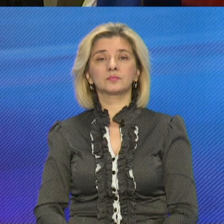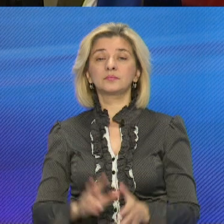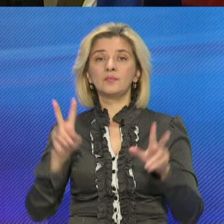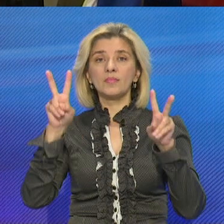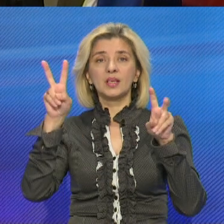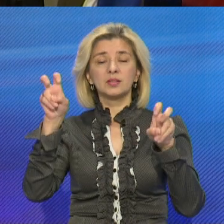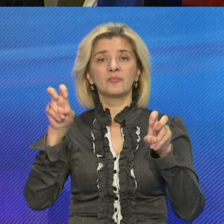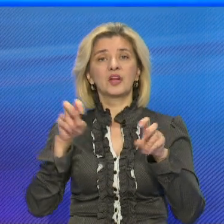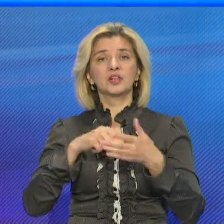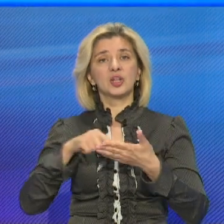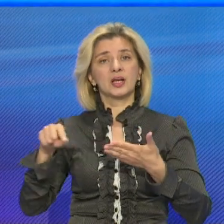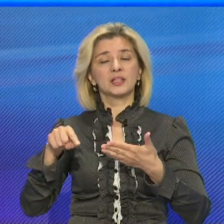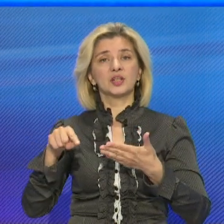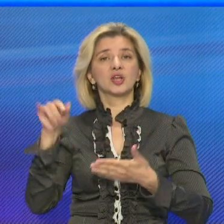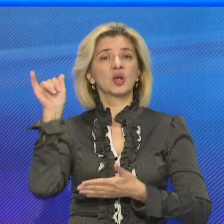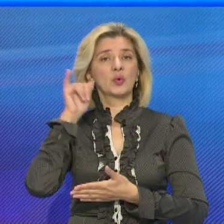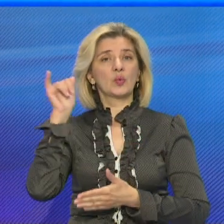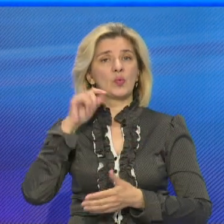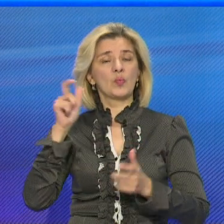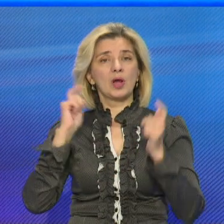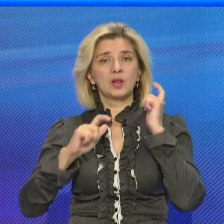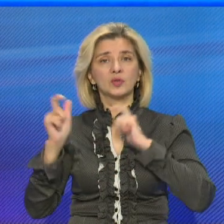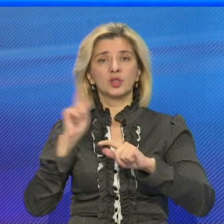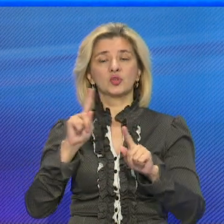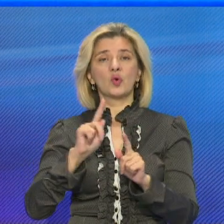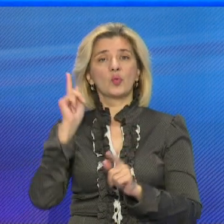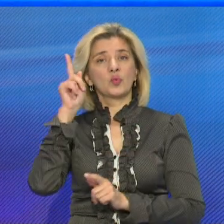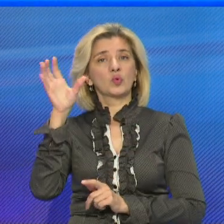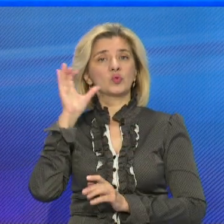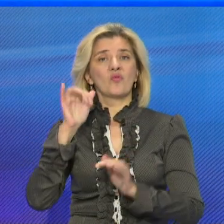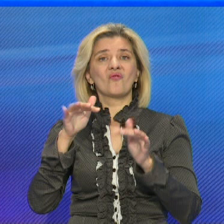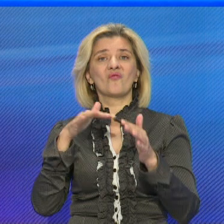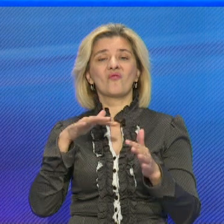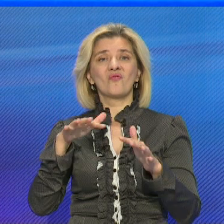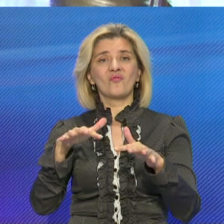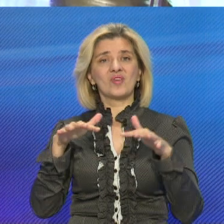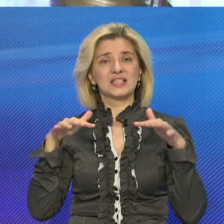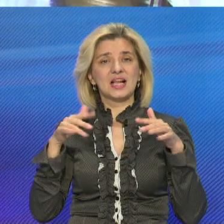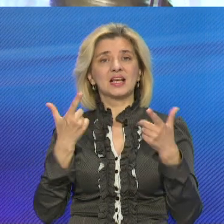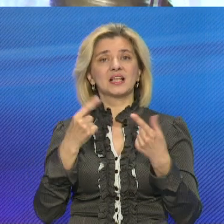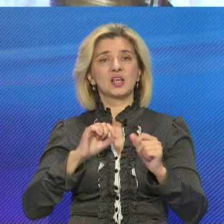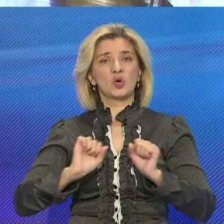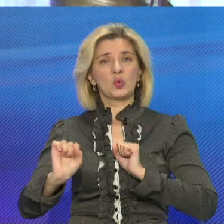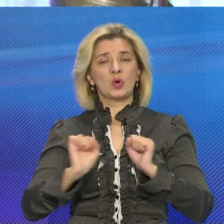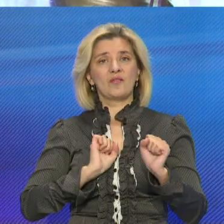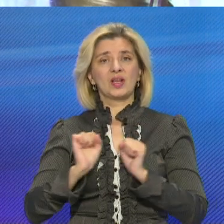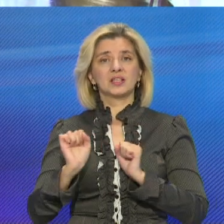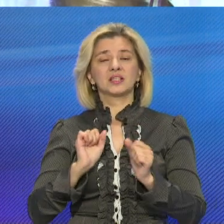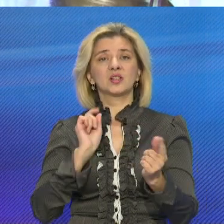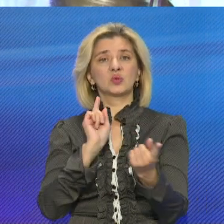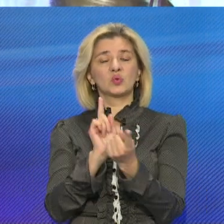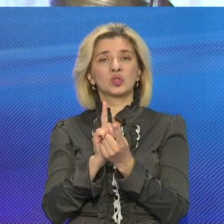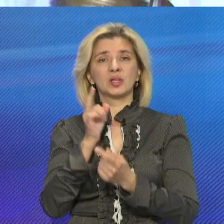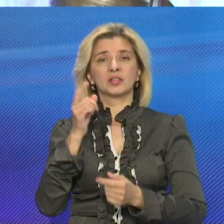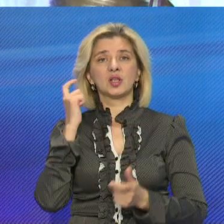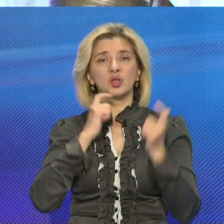Символично означили купалусы, что открытый урок яны слухали у актовой зале, где кіраўнік державы сустракался со студентами трех прынёманских